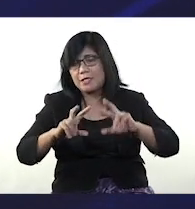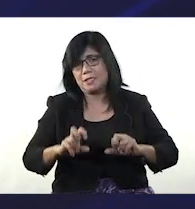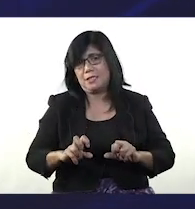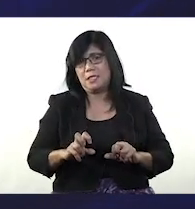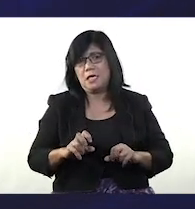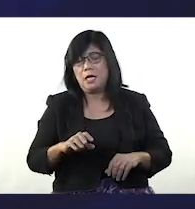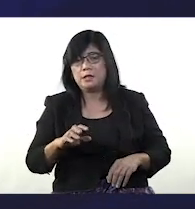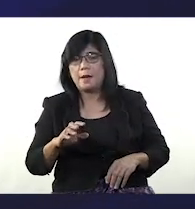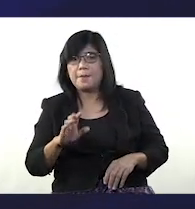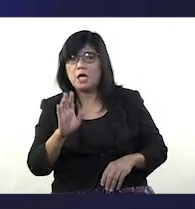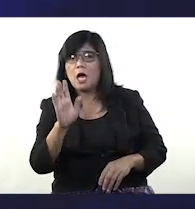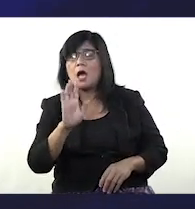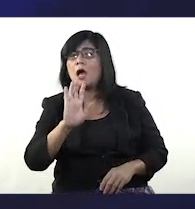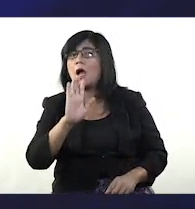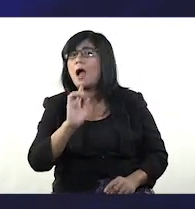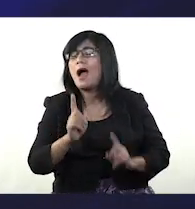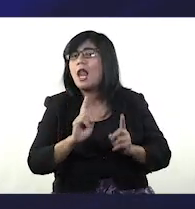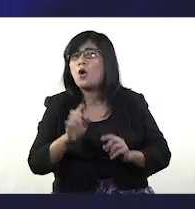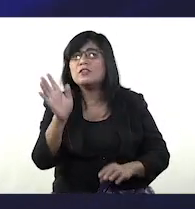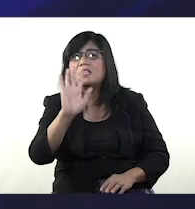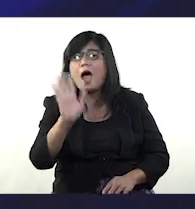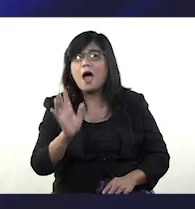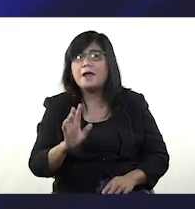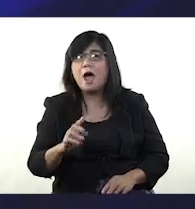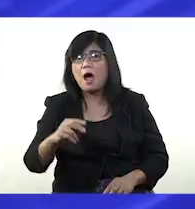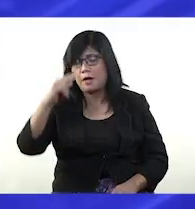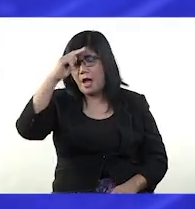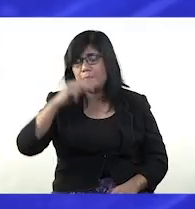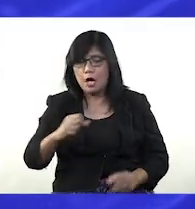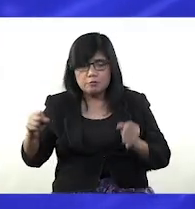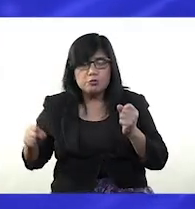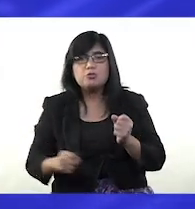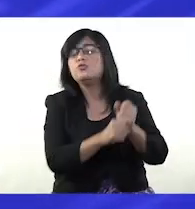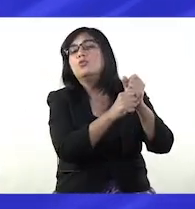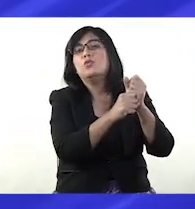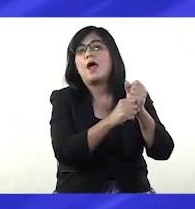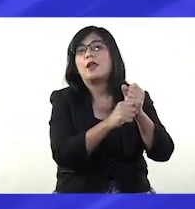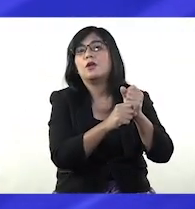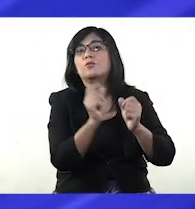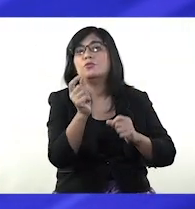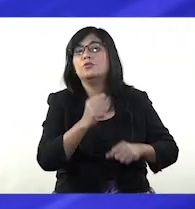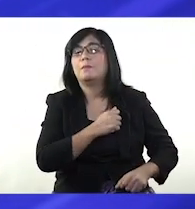Hai terus tidak level digoreng simaka kenabian juga akan memberi dukungan dan dorongan